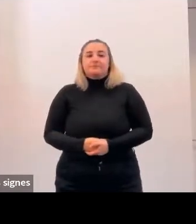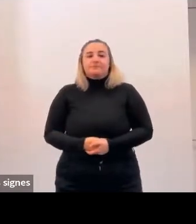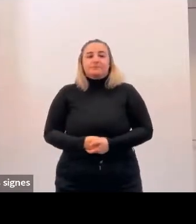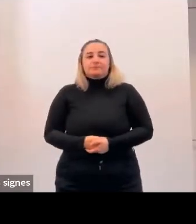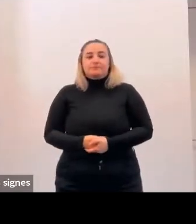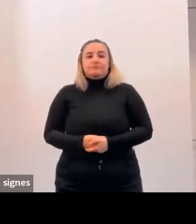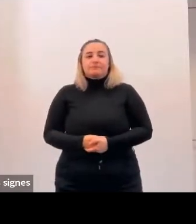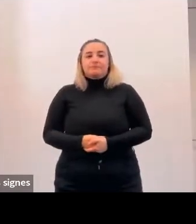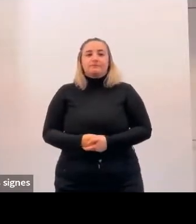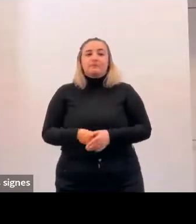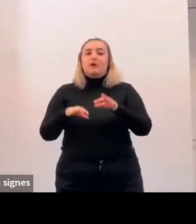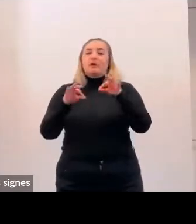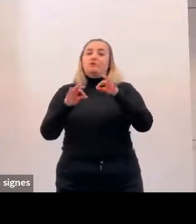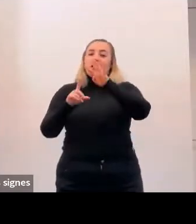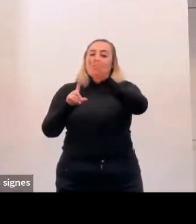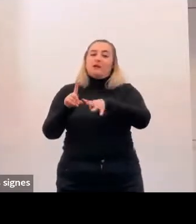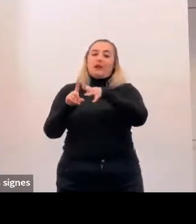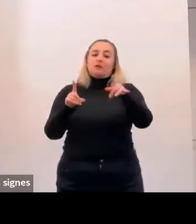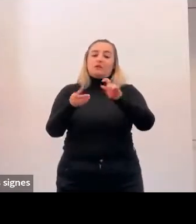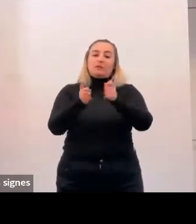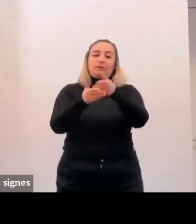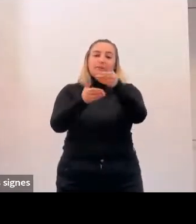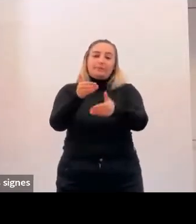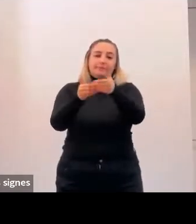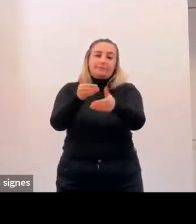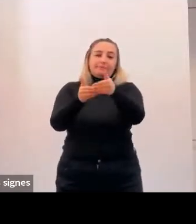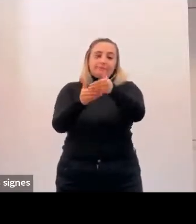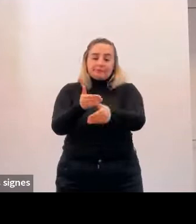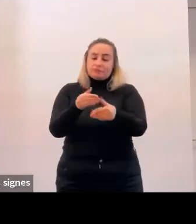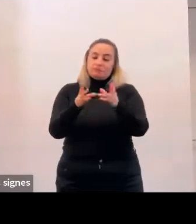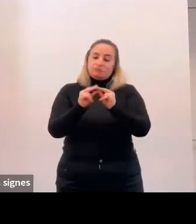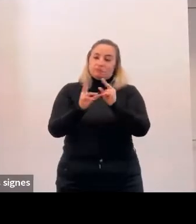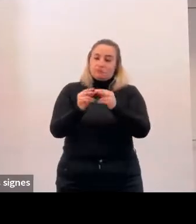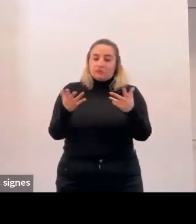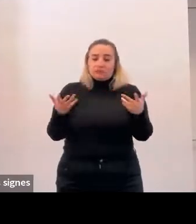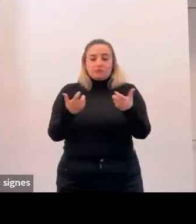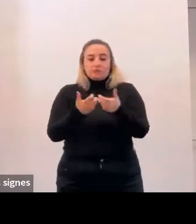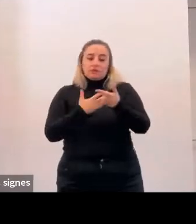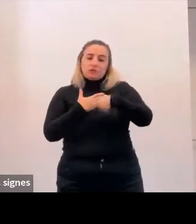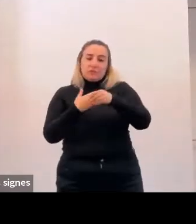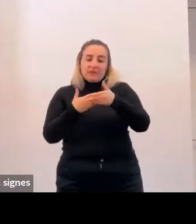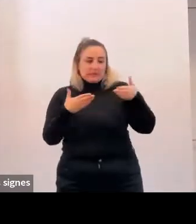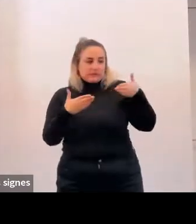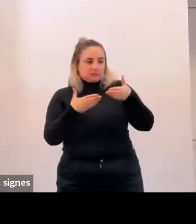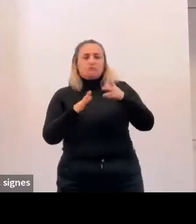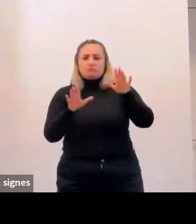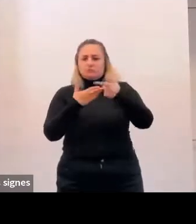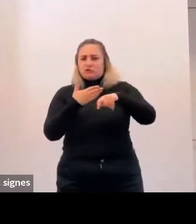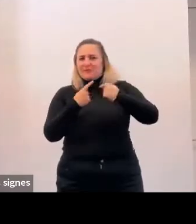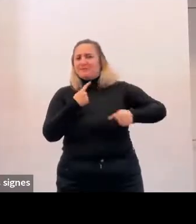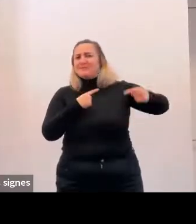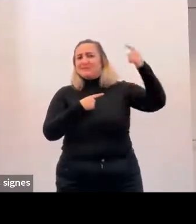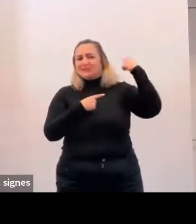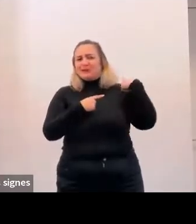rappeler le calendrier indicatif. Donc, cette semaine ou la semaine dernière, le 18 janvier, une rencontre avec les organisations de